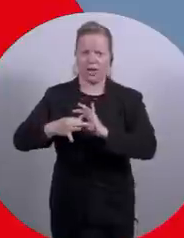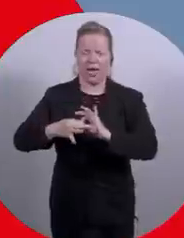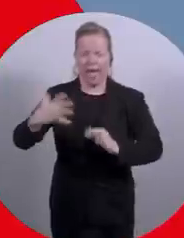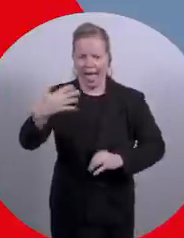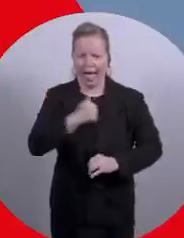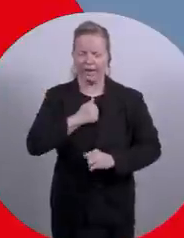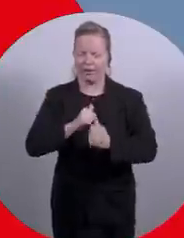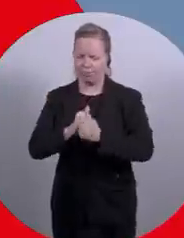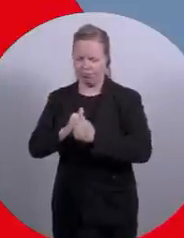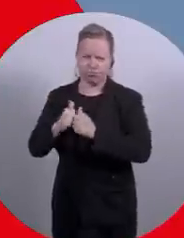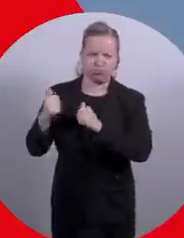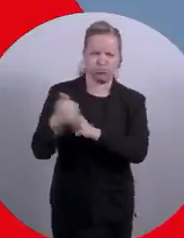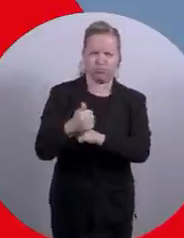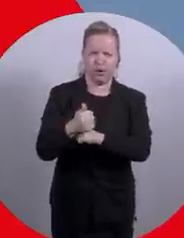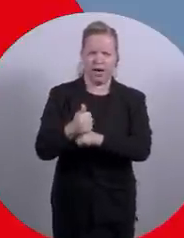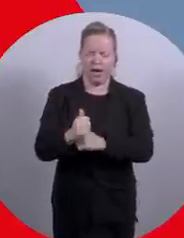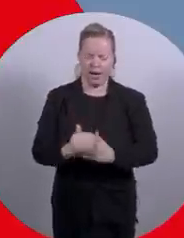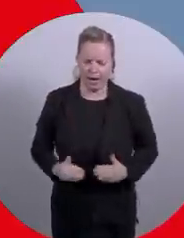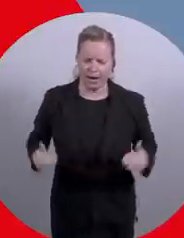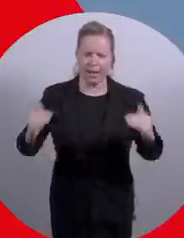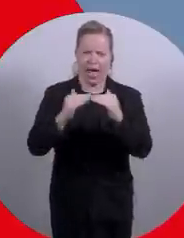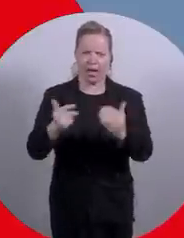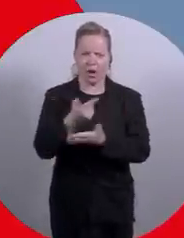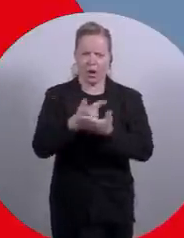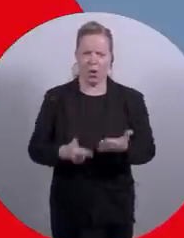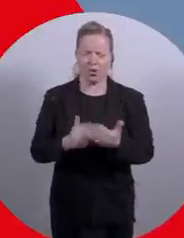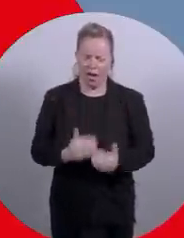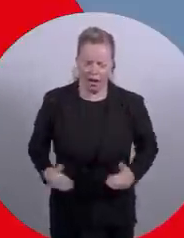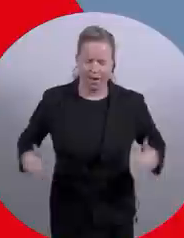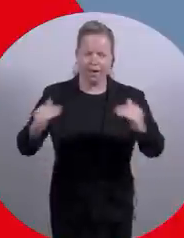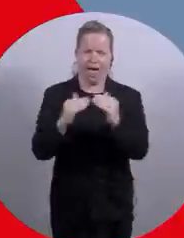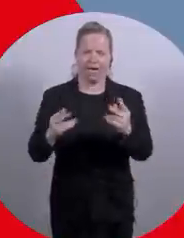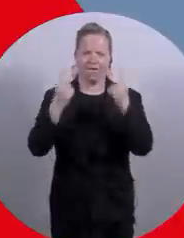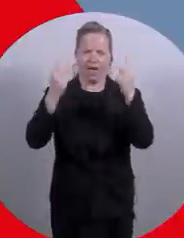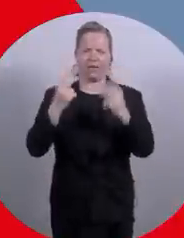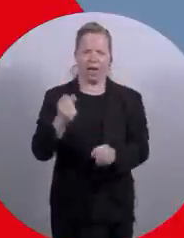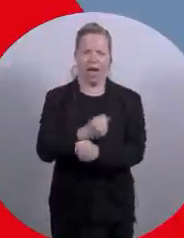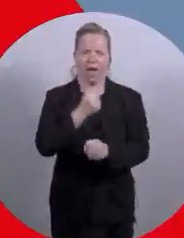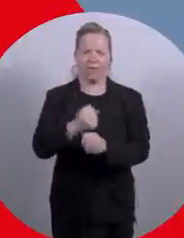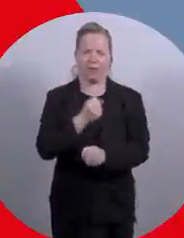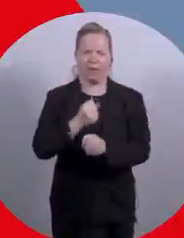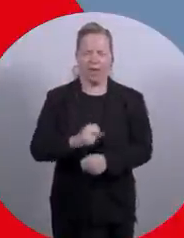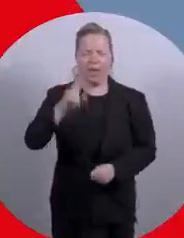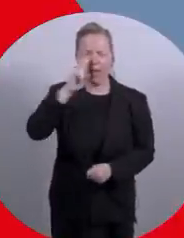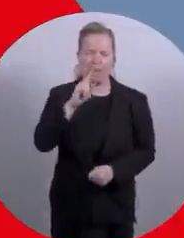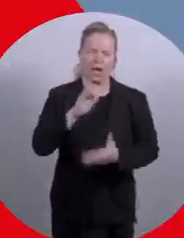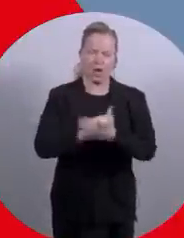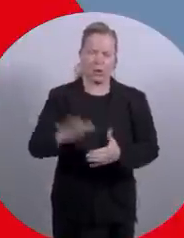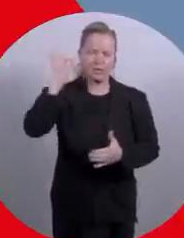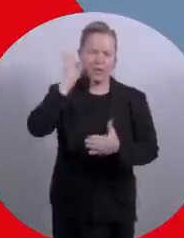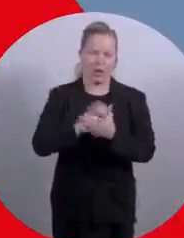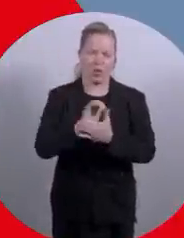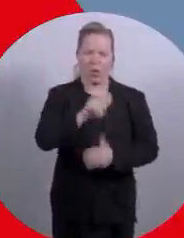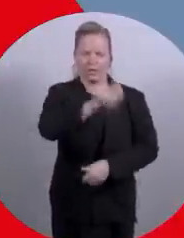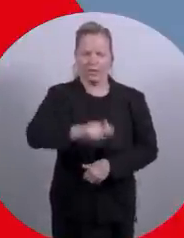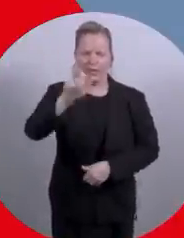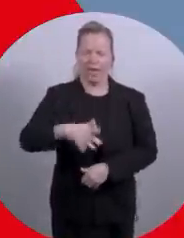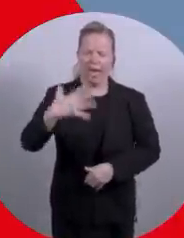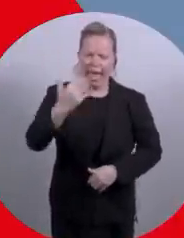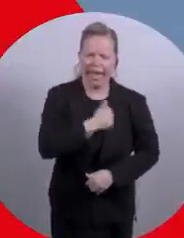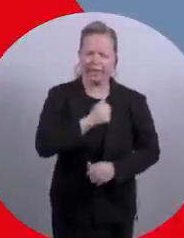kommen noch Jahrzehnten dass man gleichen Lohn für gleichwertige Arbeit umsetzten endlich für ihre zu kommen